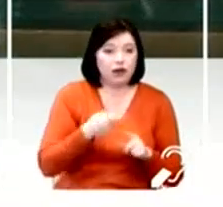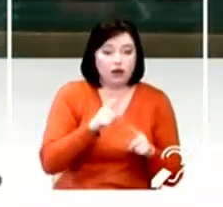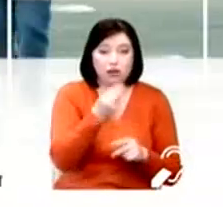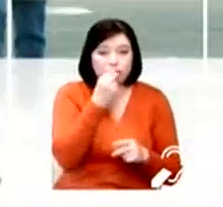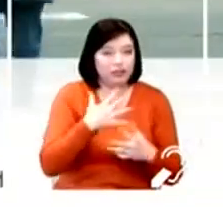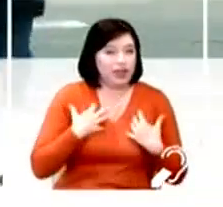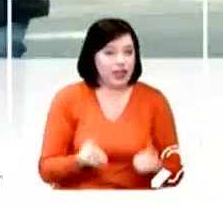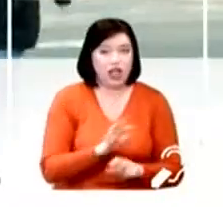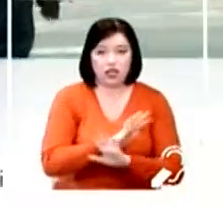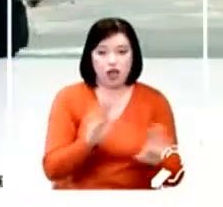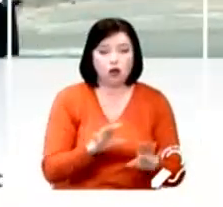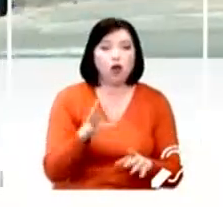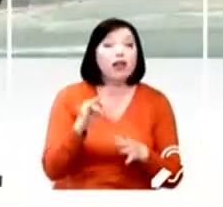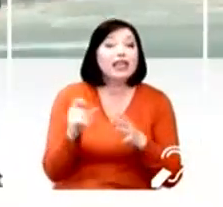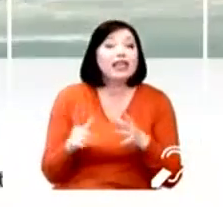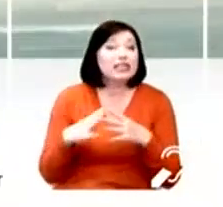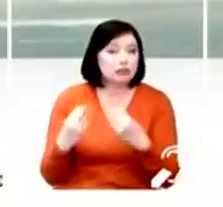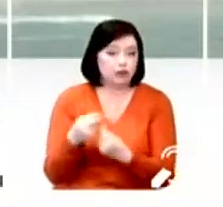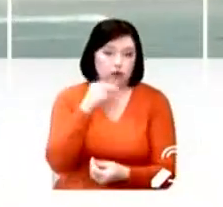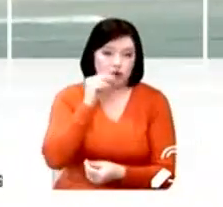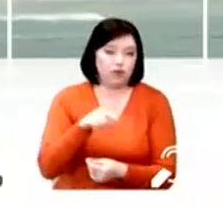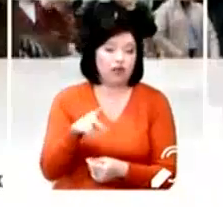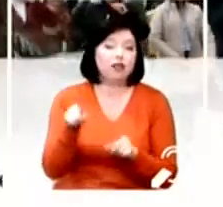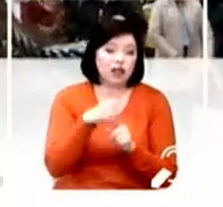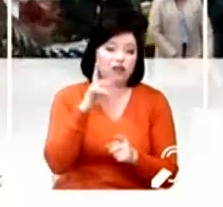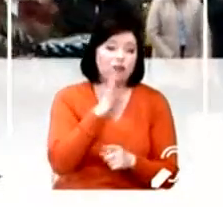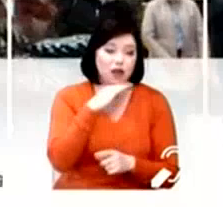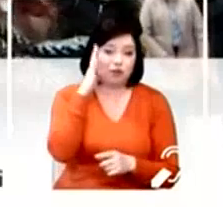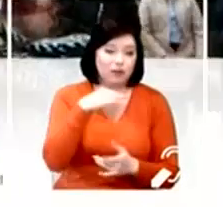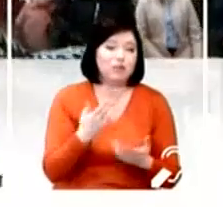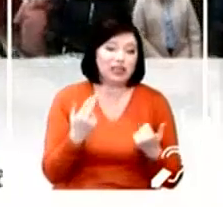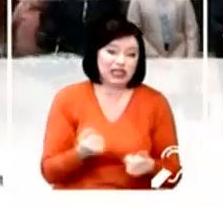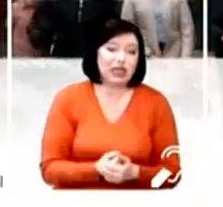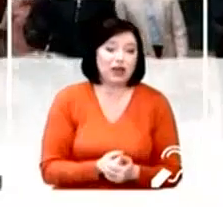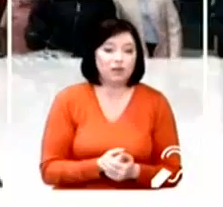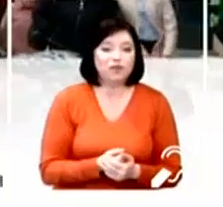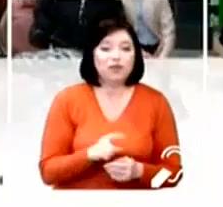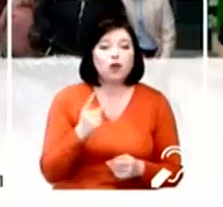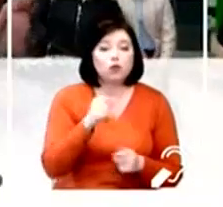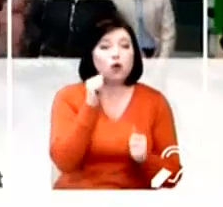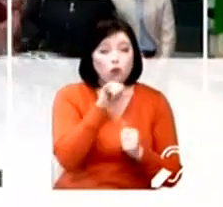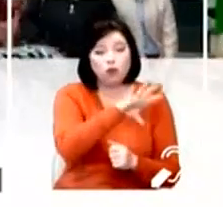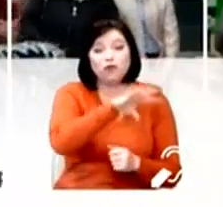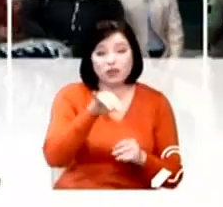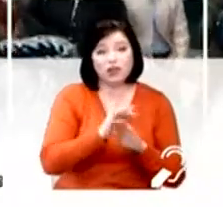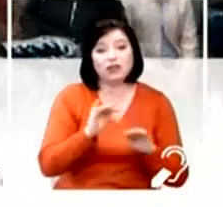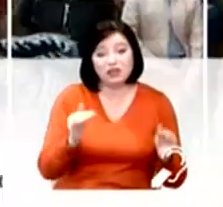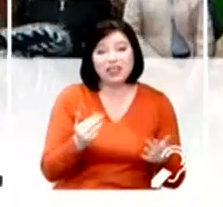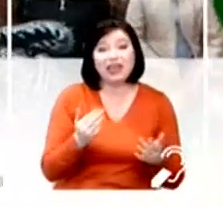nesănătoase pornesc în mare parte din familie, spun chiar și părinții. Tentațiile sunt foarte mari, desigur că la toți copiii,